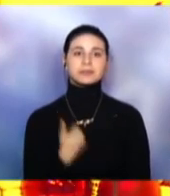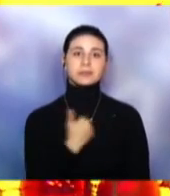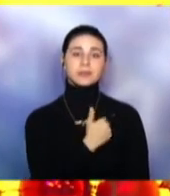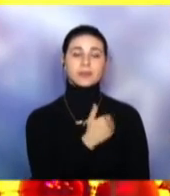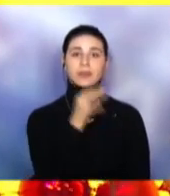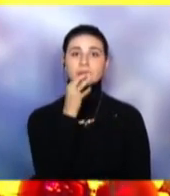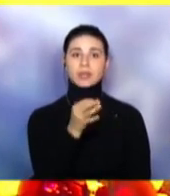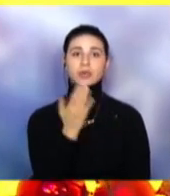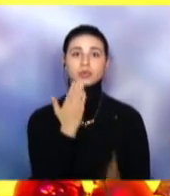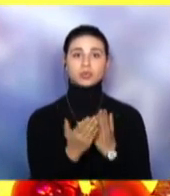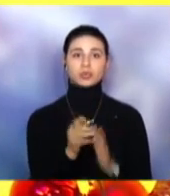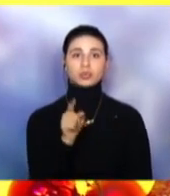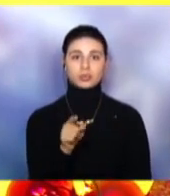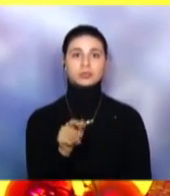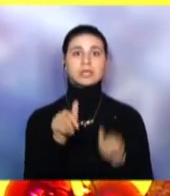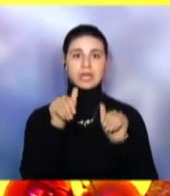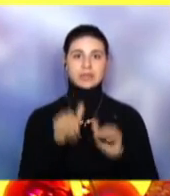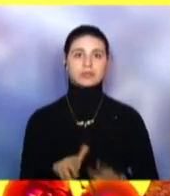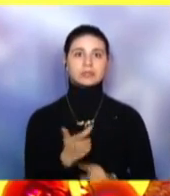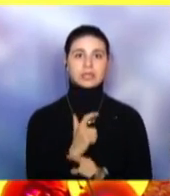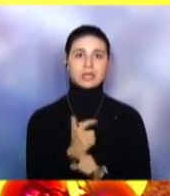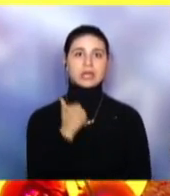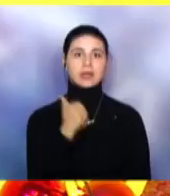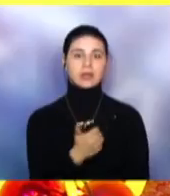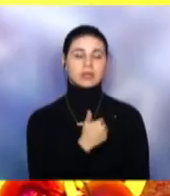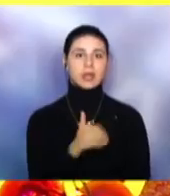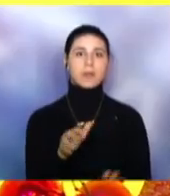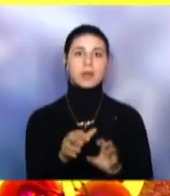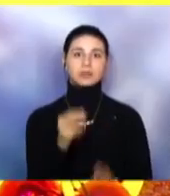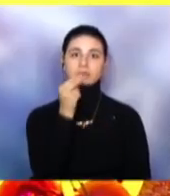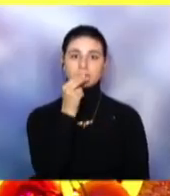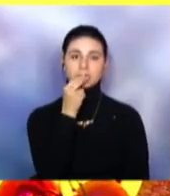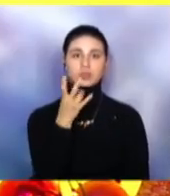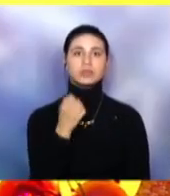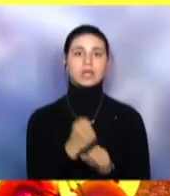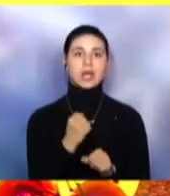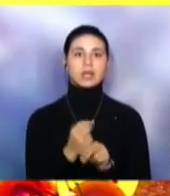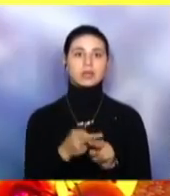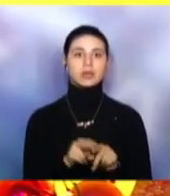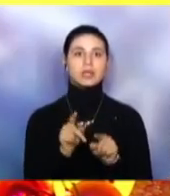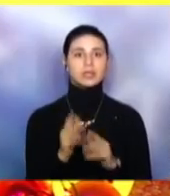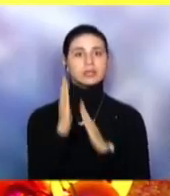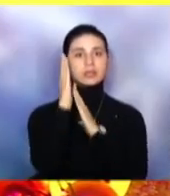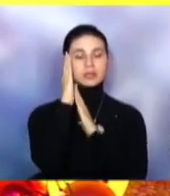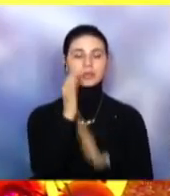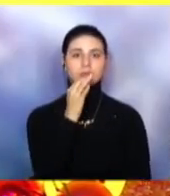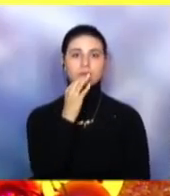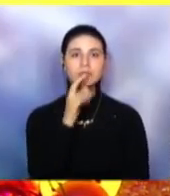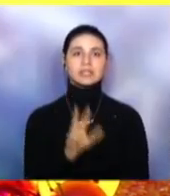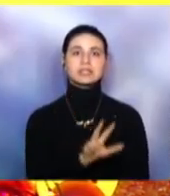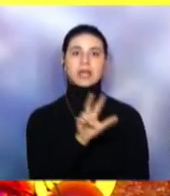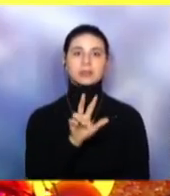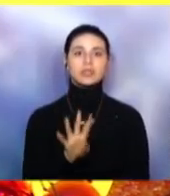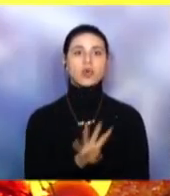თქვენ გადაწყვიტეთ მისი მაქსიმალური ეფექტის გამოყენება, გააკეთეთ ეს დაძინებამდე 3-4 საათით